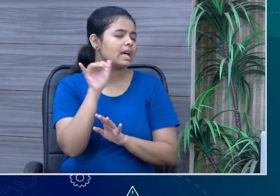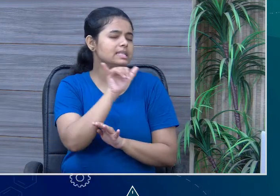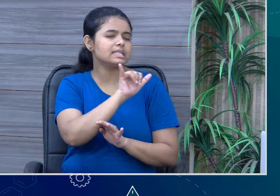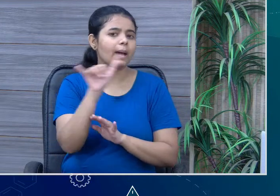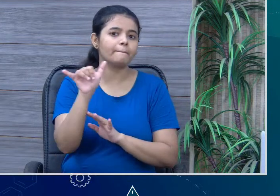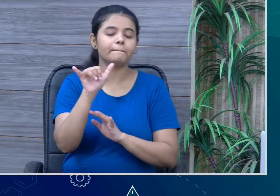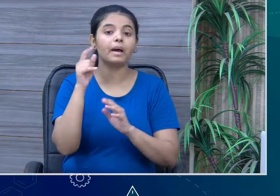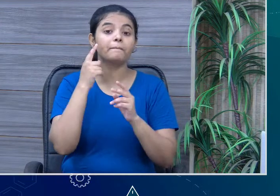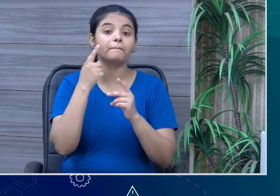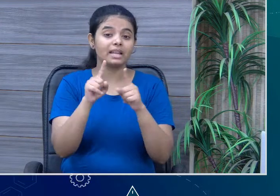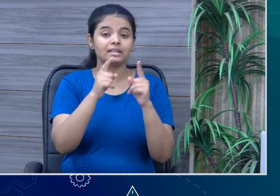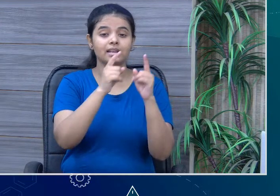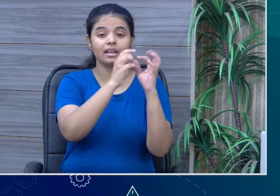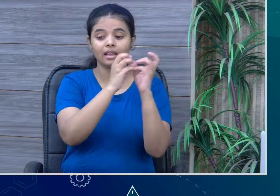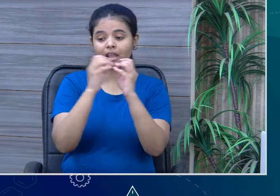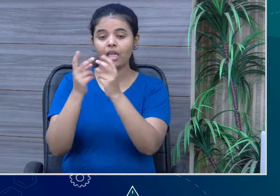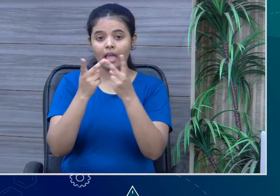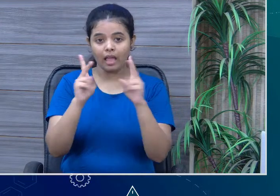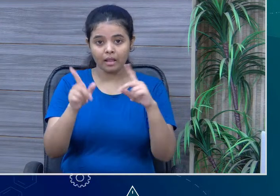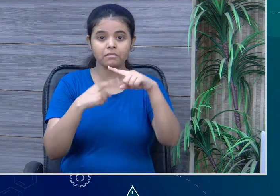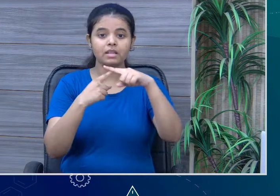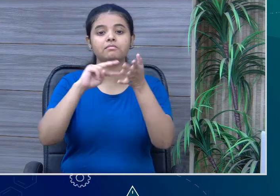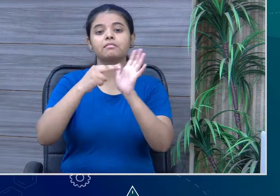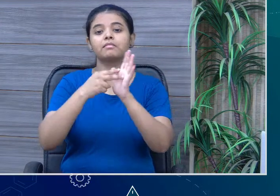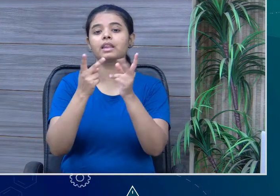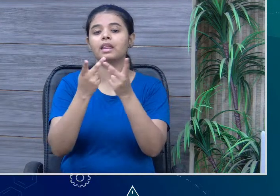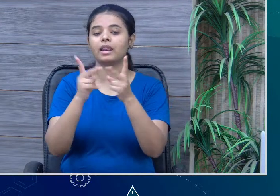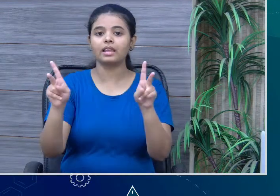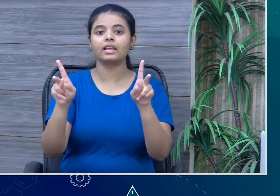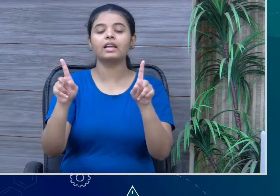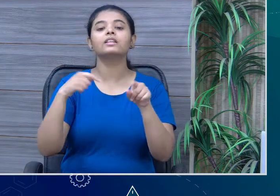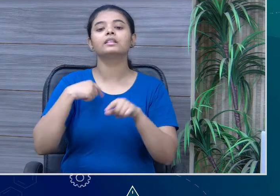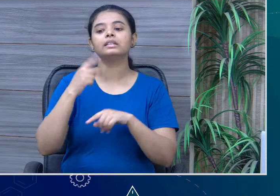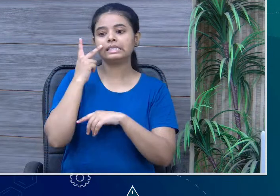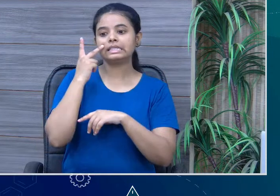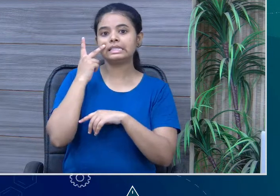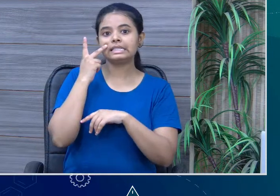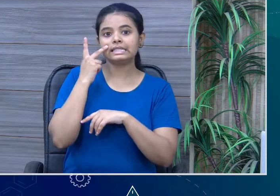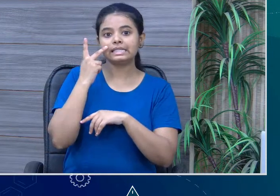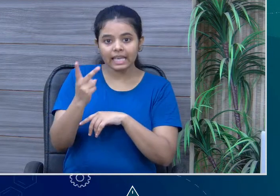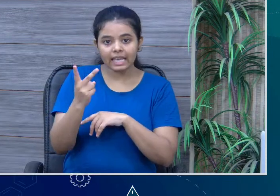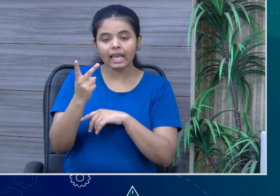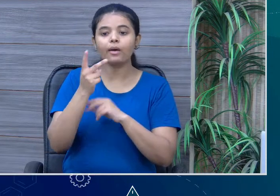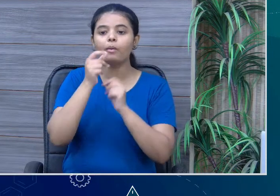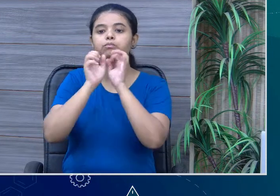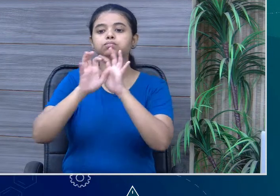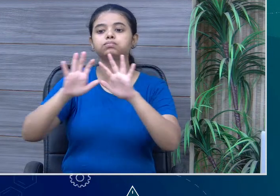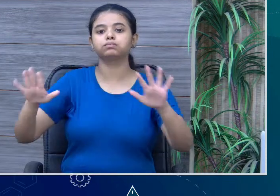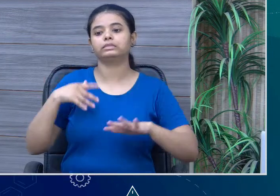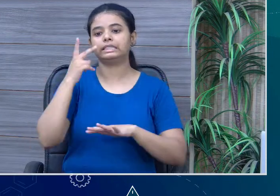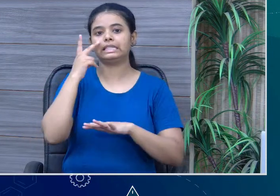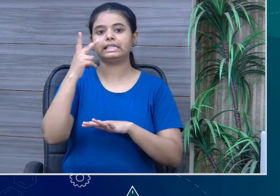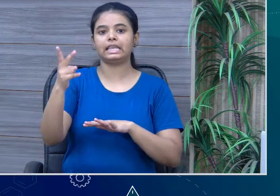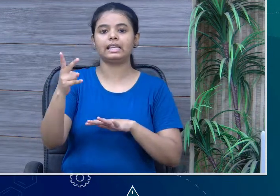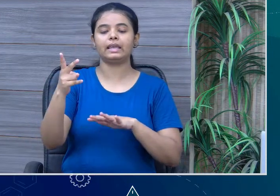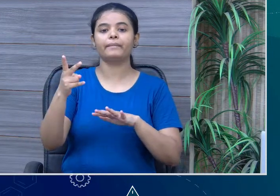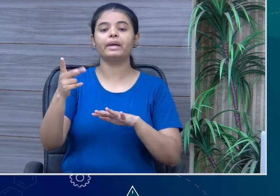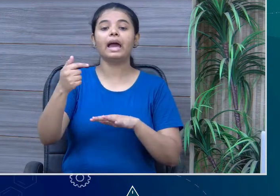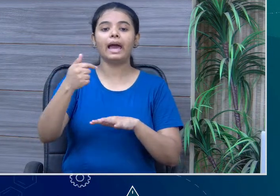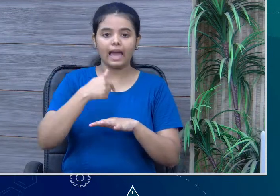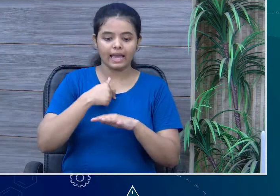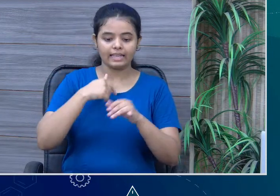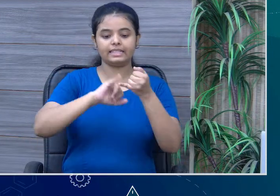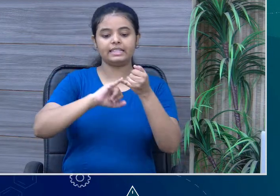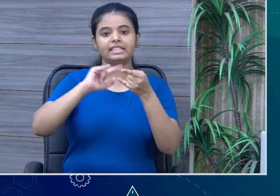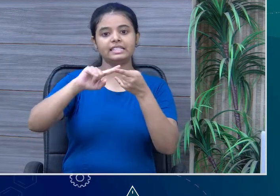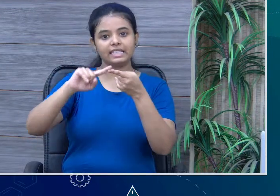they have different meaning. But yes, we see a sea, जिसको हम कह सकते हैं एक समुद्र को हम अपनी आँखों से देखते हैं. So that